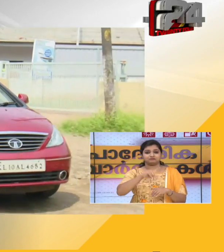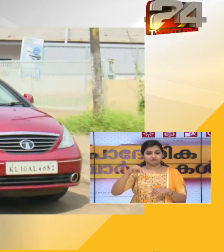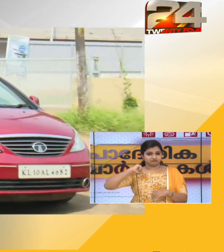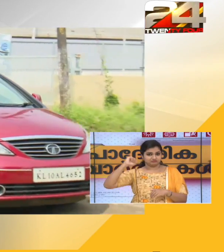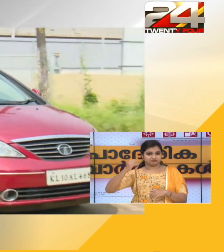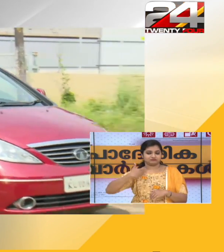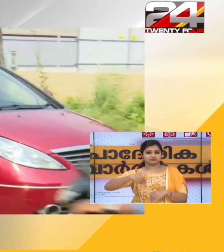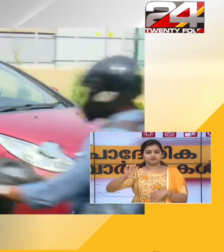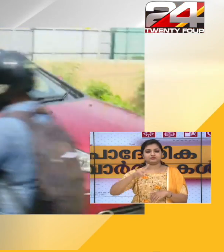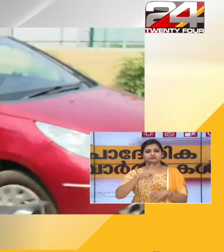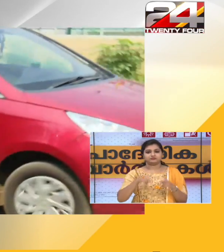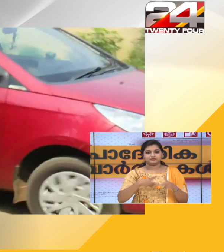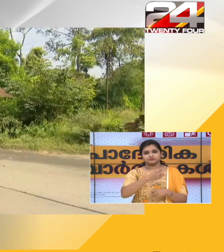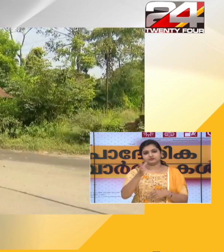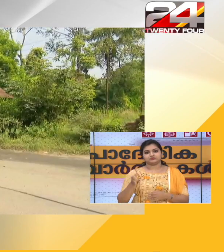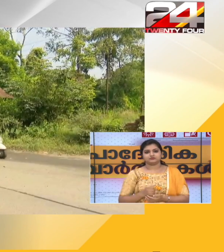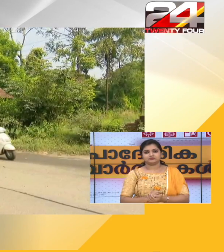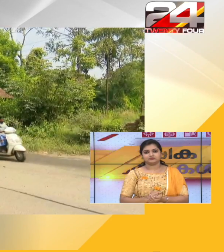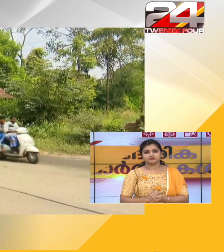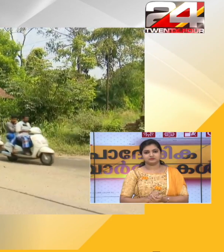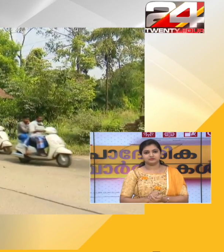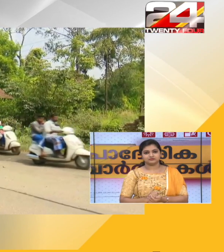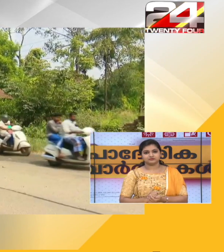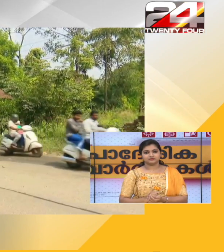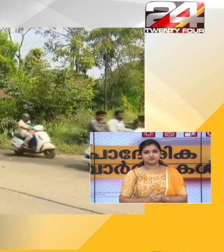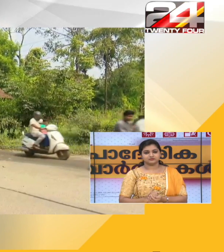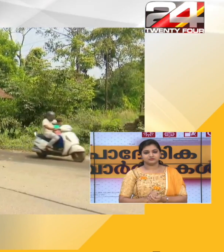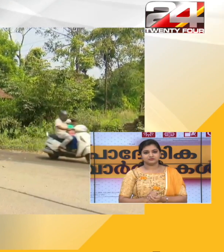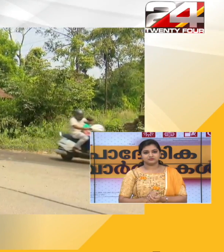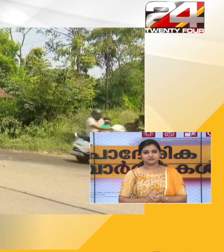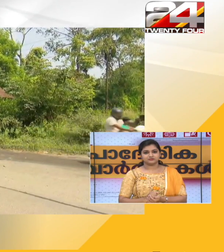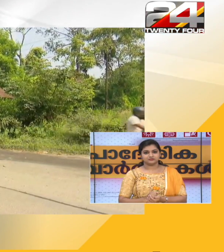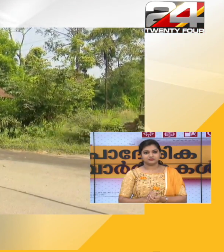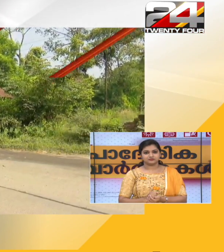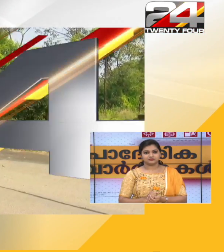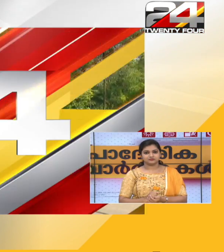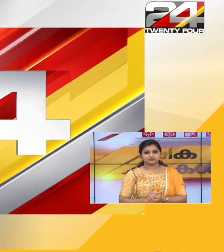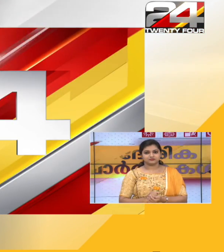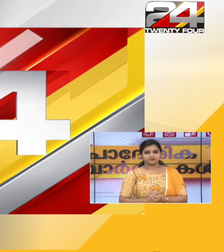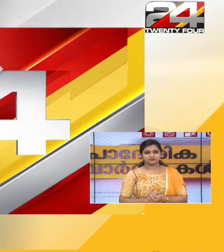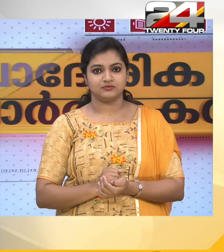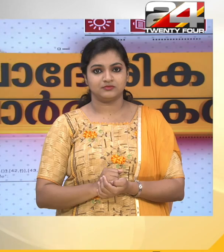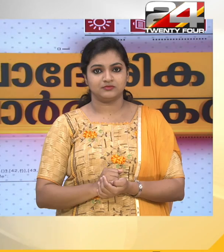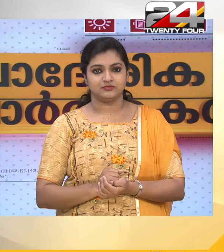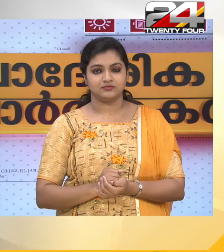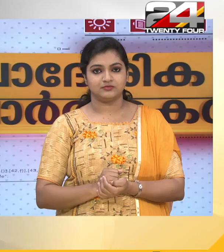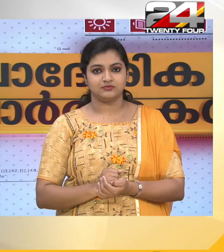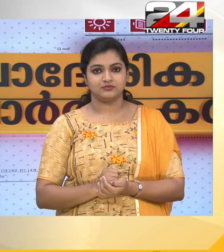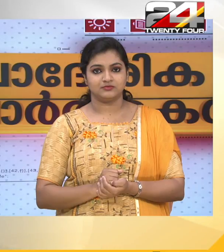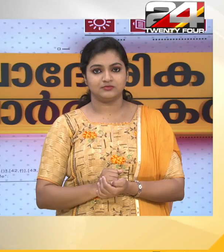പ്രദേശവാസികൾ. ക്യാമറമാൻ മുനീഫ് തിരൂരിനൊപ്പം അഷ്കർ അലി, 24 മലപ്പുറം.